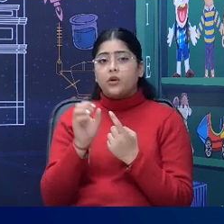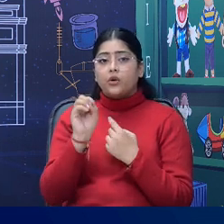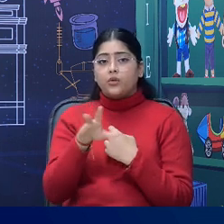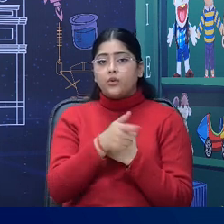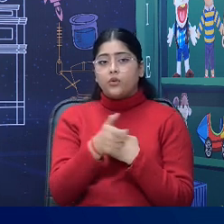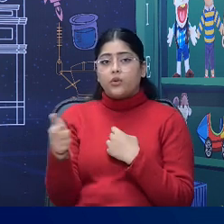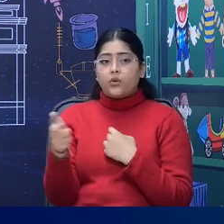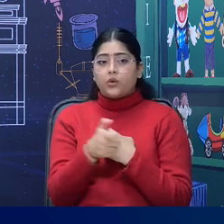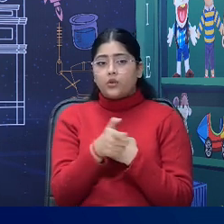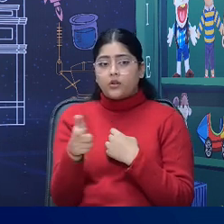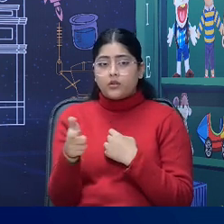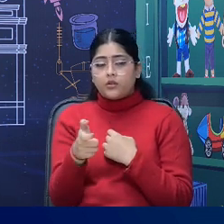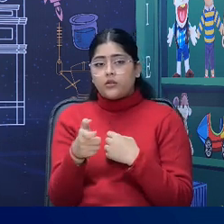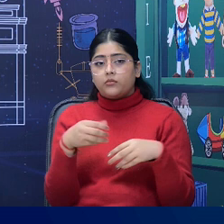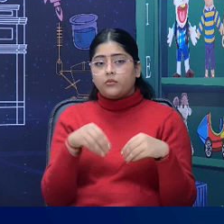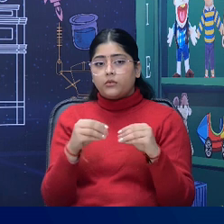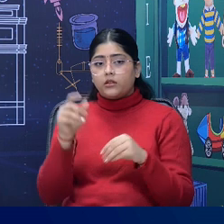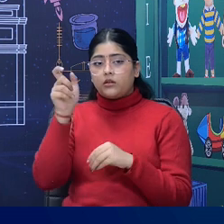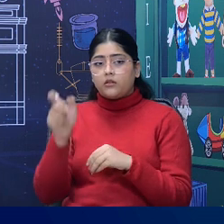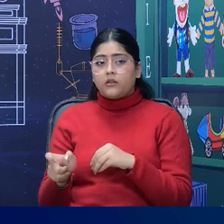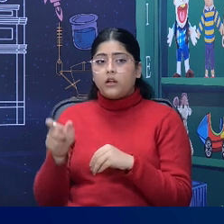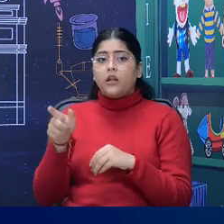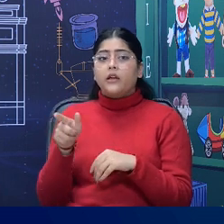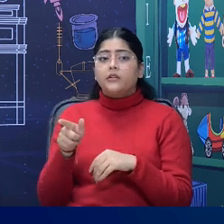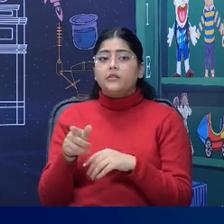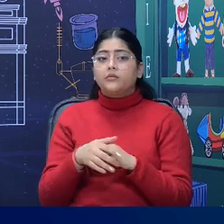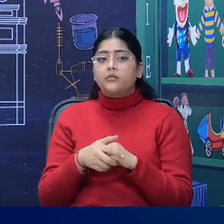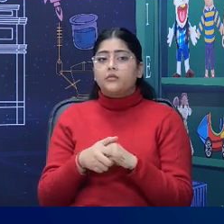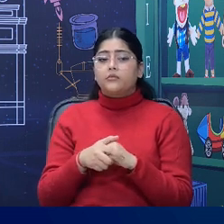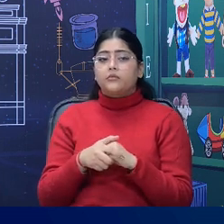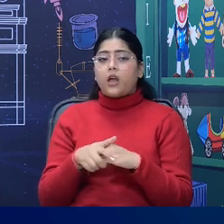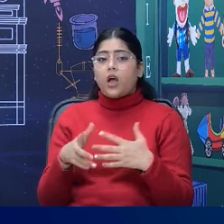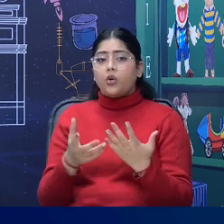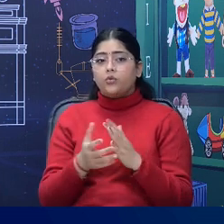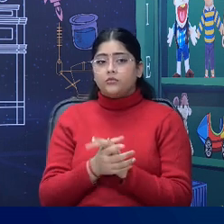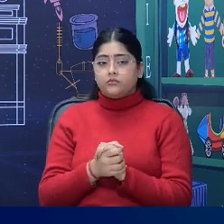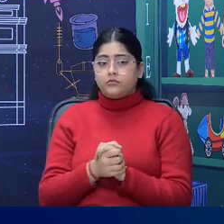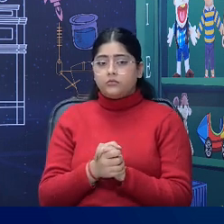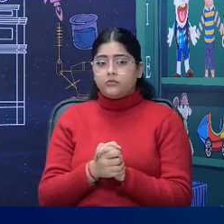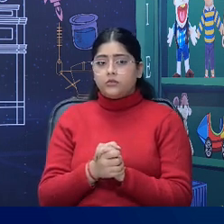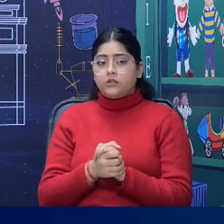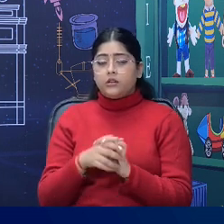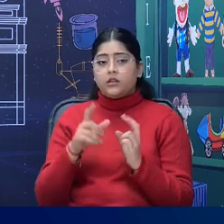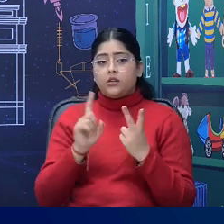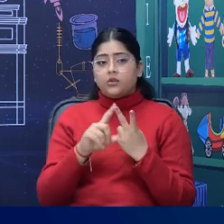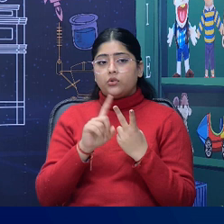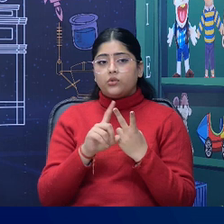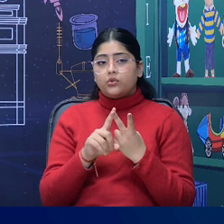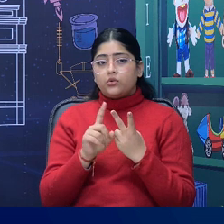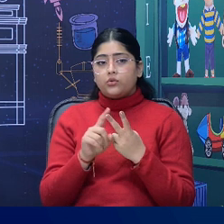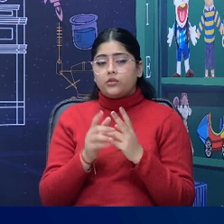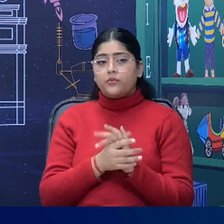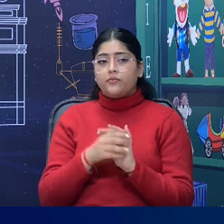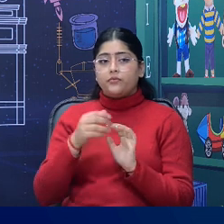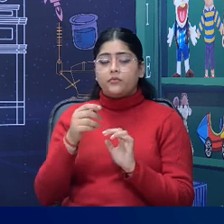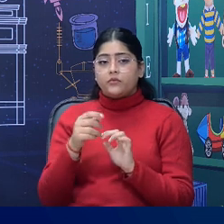जी सरल विधा की रचना है दर्दनाक विधा की रचना है या व्यंग विधा की रचना है ठीक है दूसरा आसमान को छूता सवाल कौन